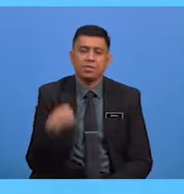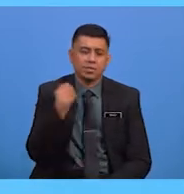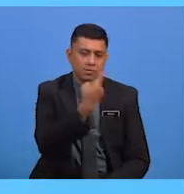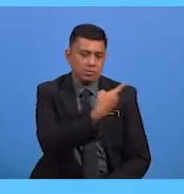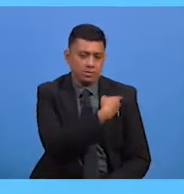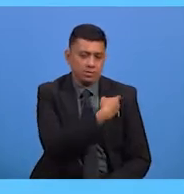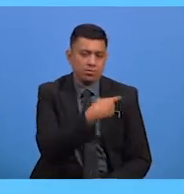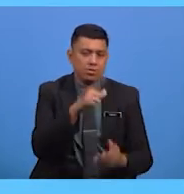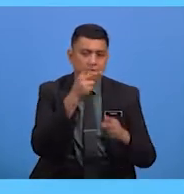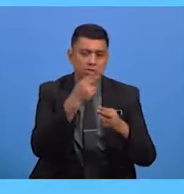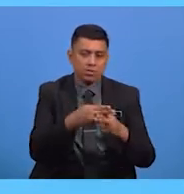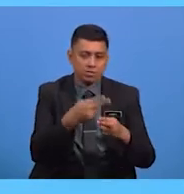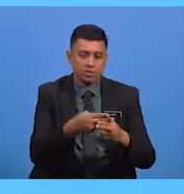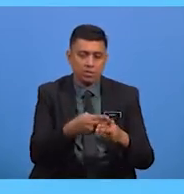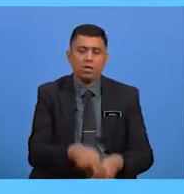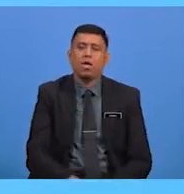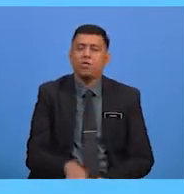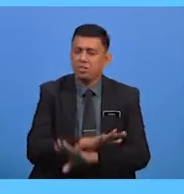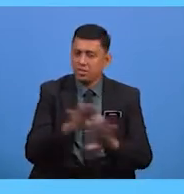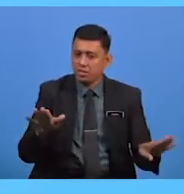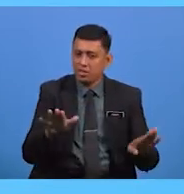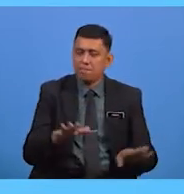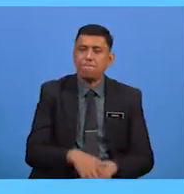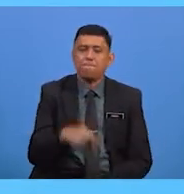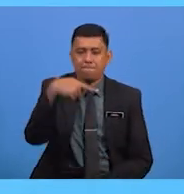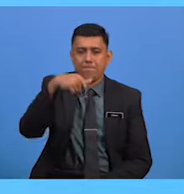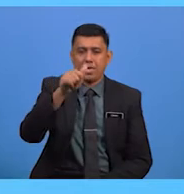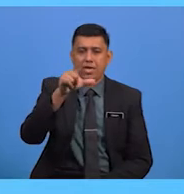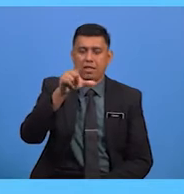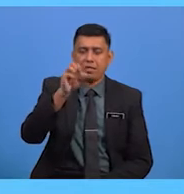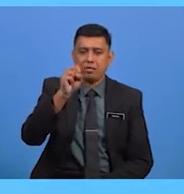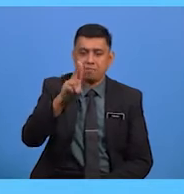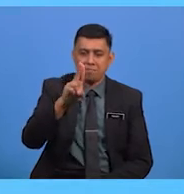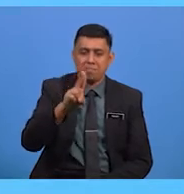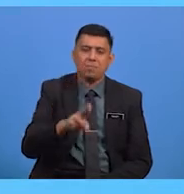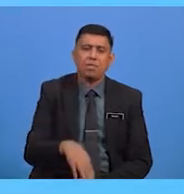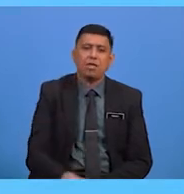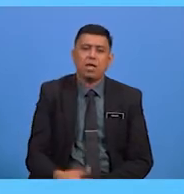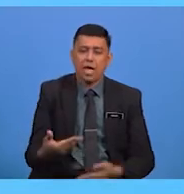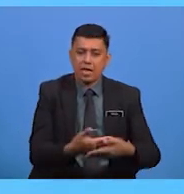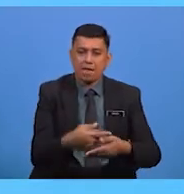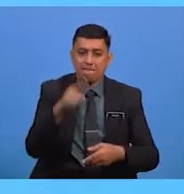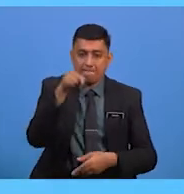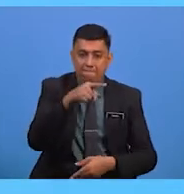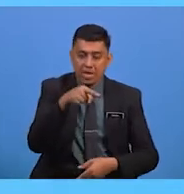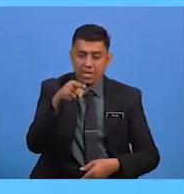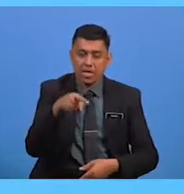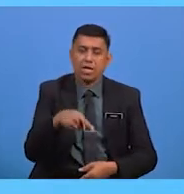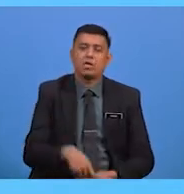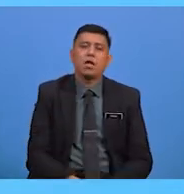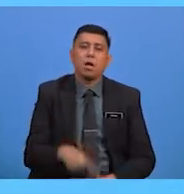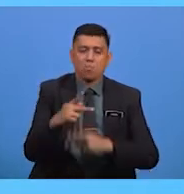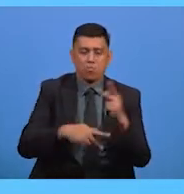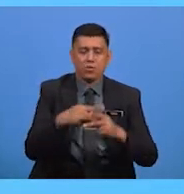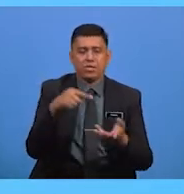Kemudian, labelkan logik boolean tidak atau palsu pada satu lagi anak panah yang dikeluar dari simbol proses